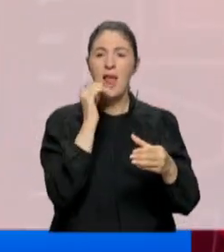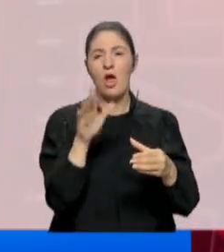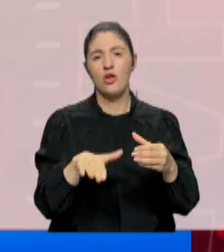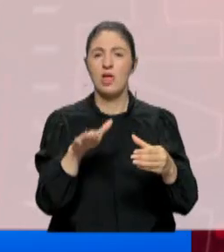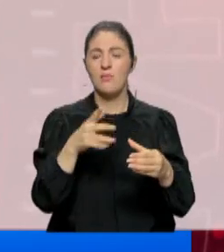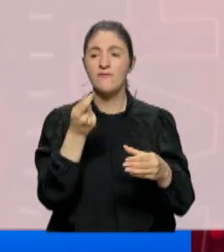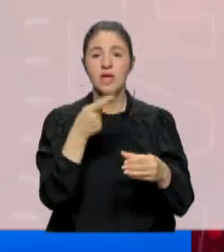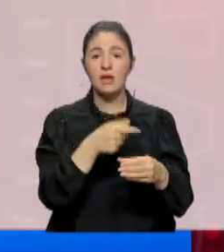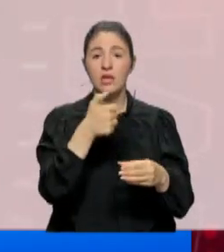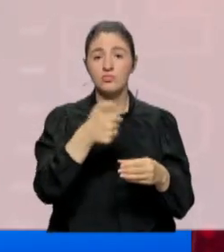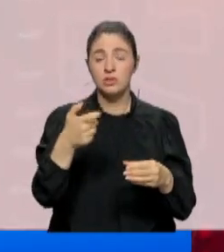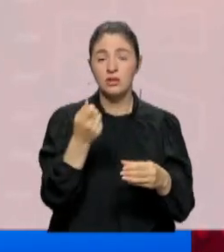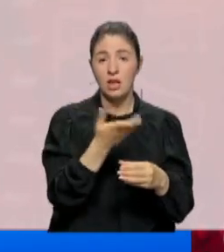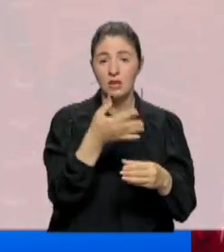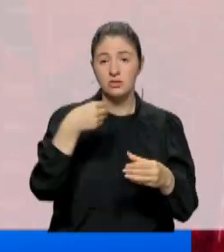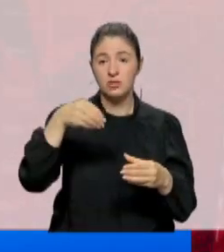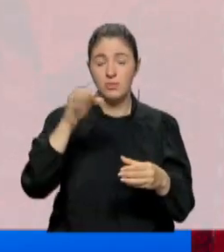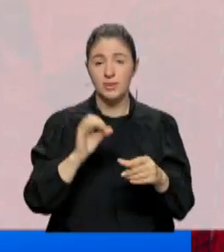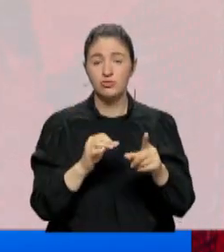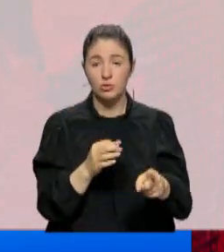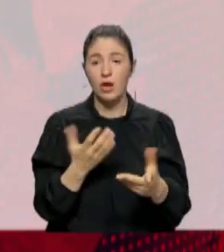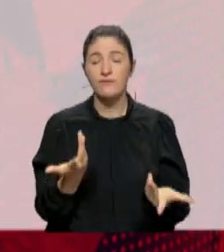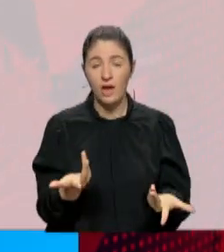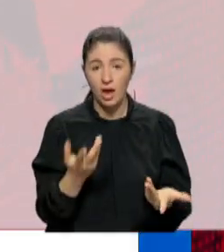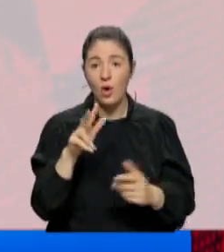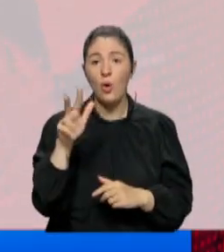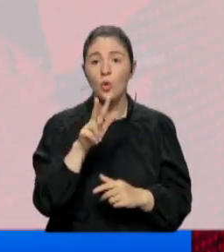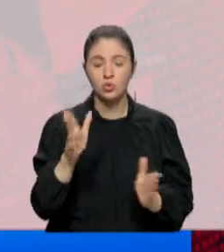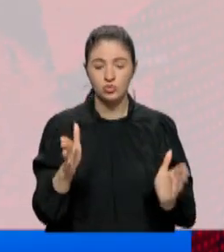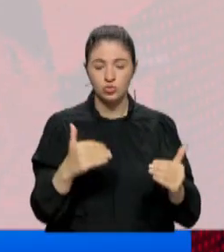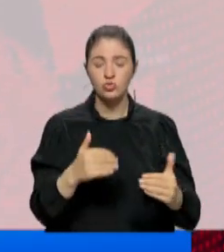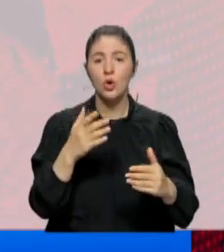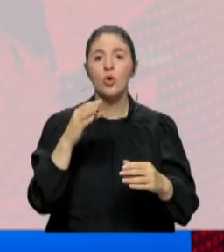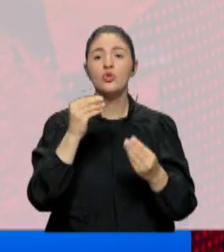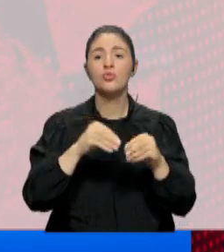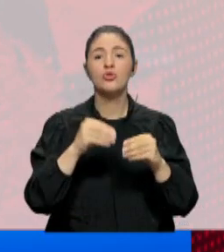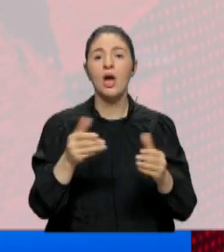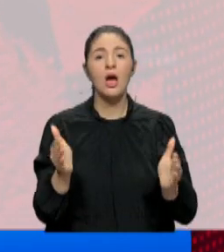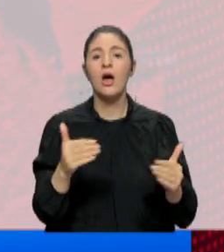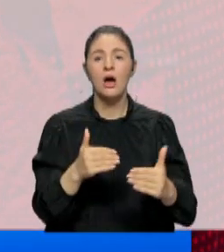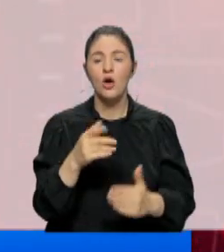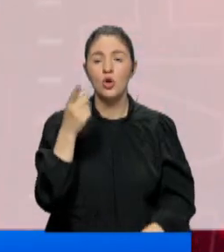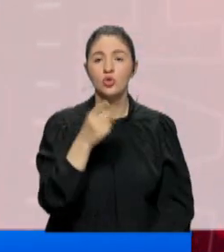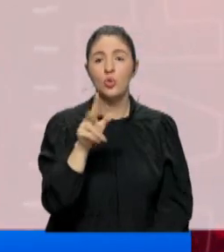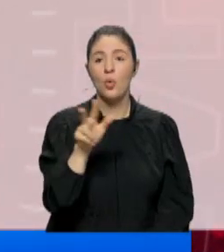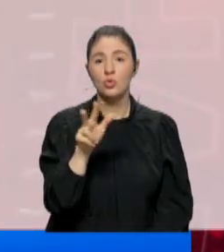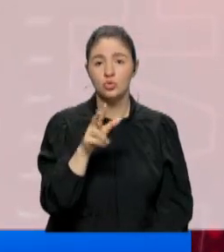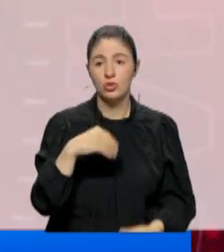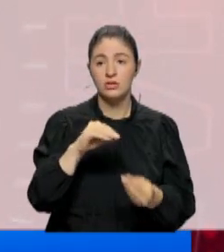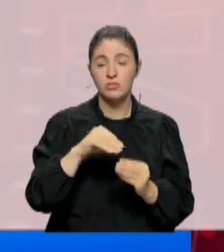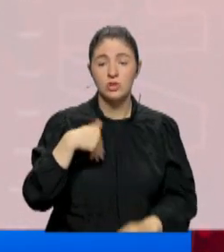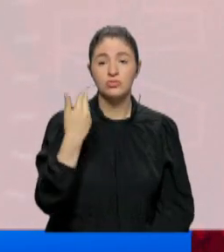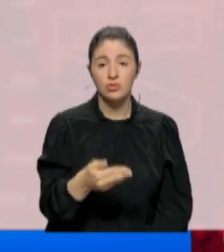peynirin fiyatı 66 liradan satılıyor. Ve 30'lu yumurtanın fiyatı ise %30'luk